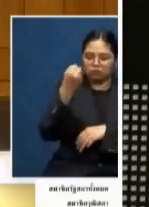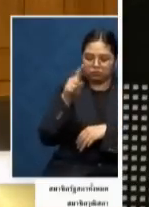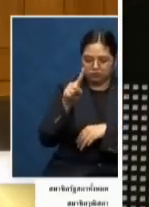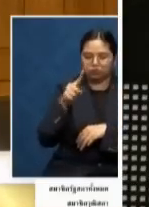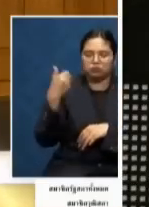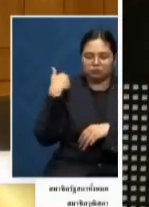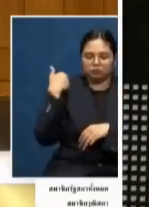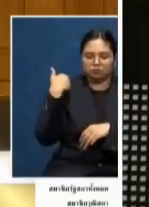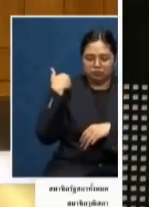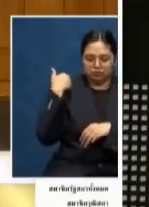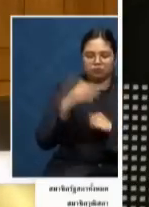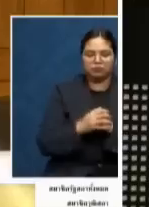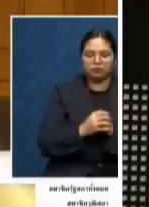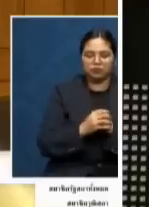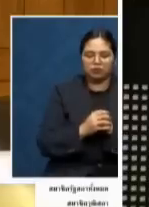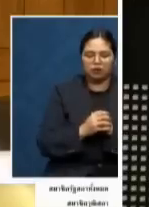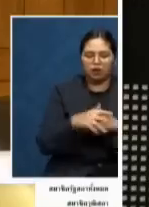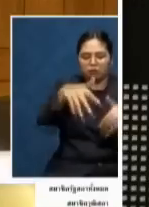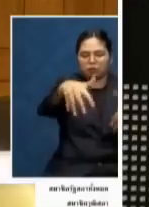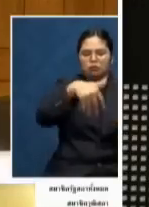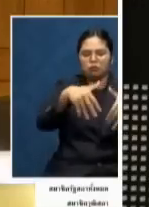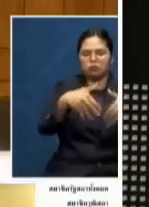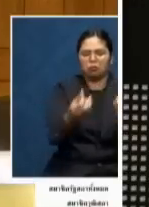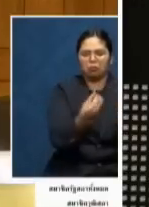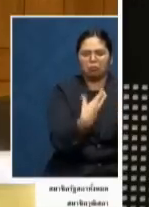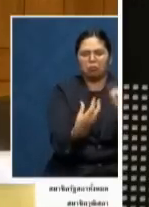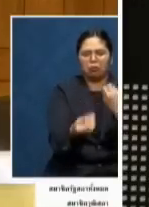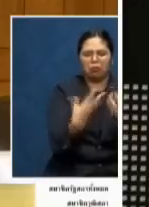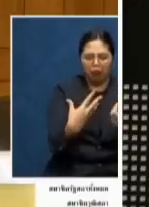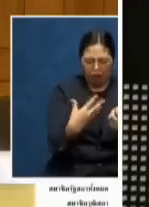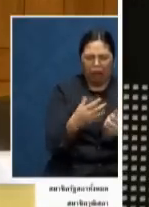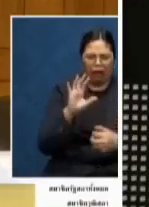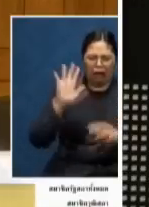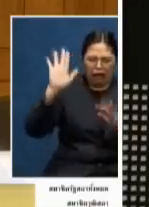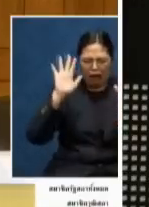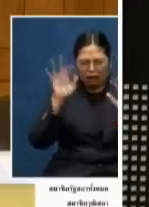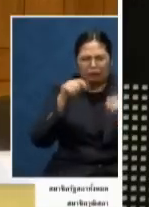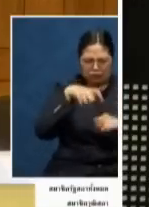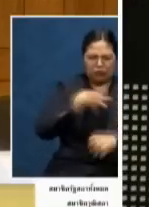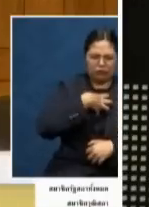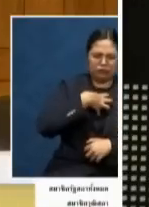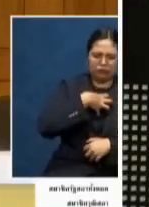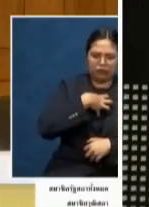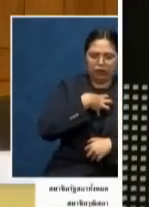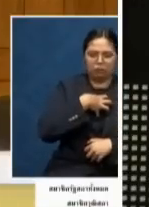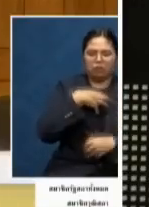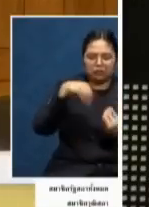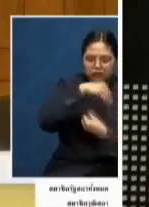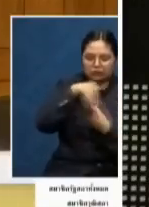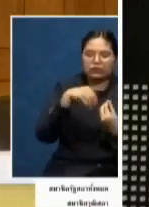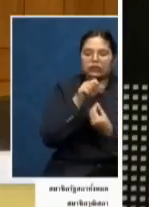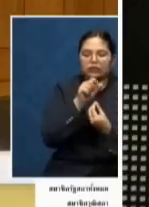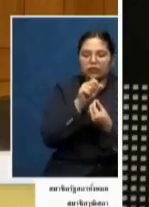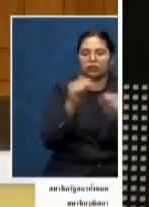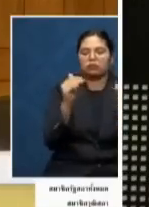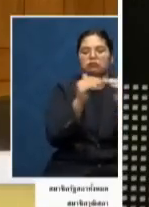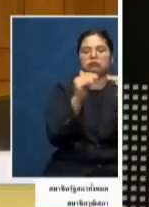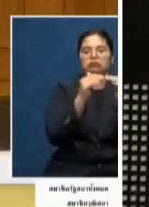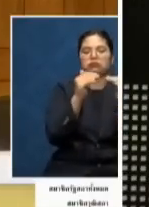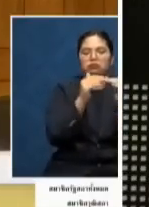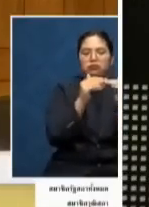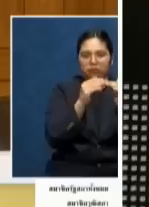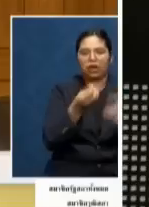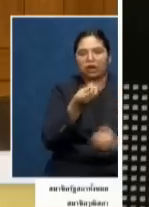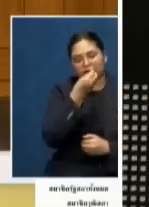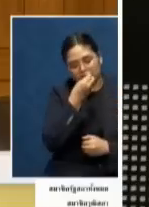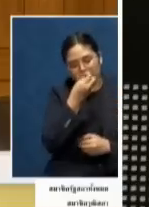ไม่มีผมแล้วสวที่ตัวเองจะปิดสวิตช์มาโหวตให้อ้าวเป็นการส่งมอบมรดกนายกให้กับคุณเศรษฐา